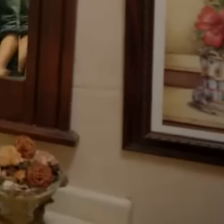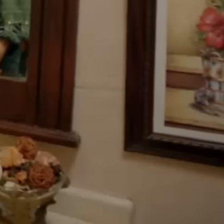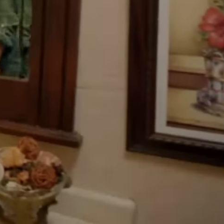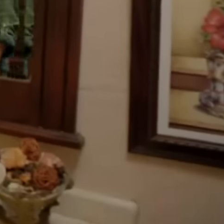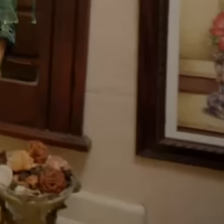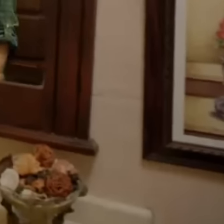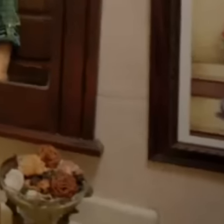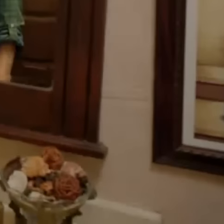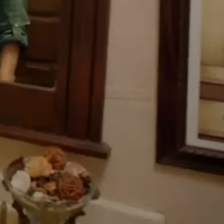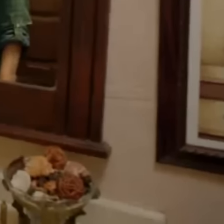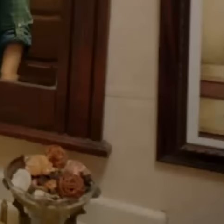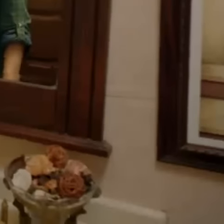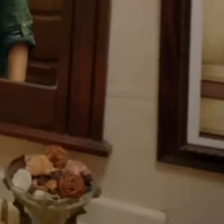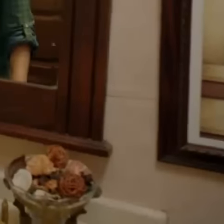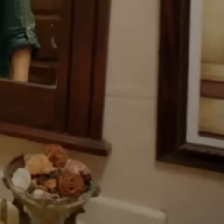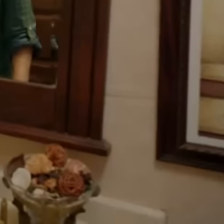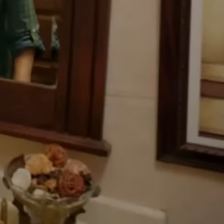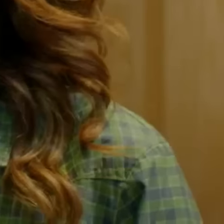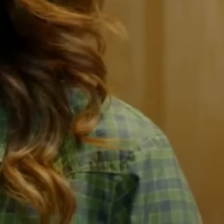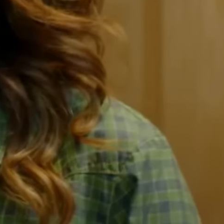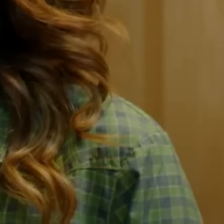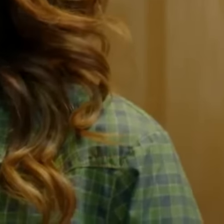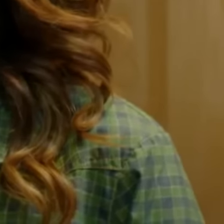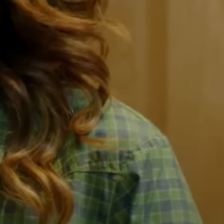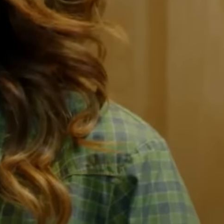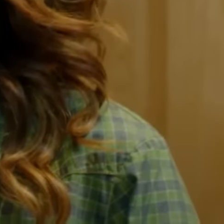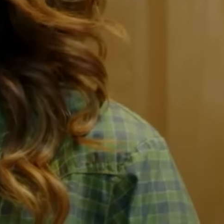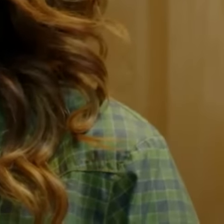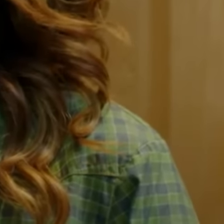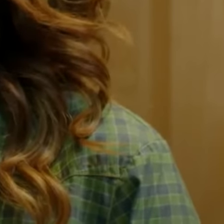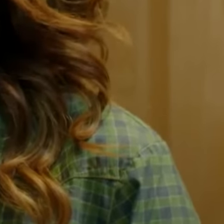Kapıyı kapatıp lavaboya ellerini yasladı. Aynadan kendisine bakıyor.